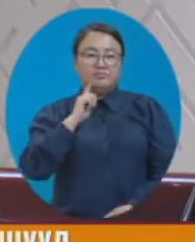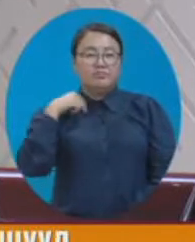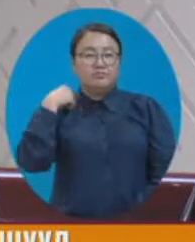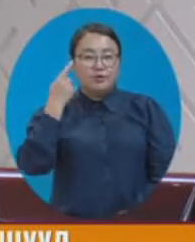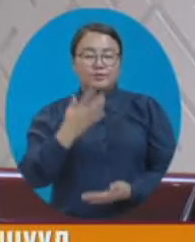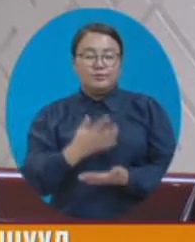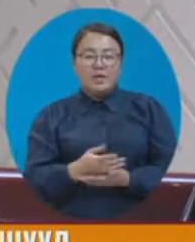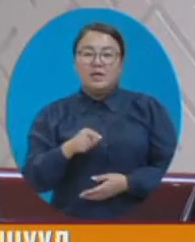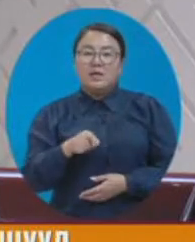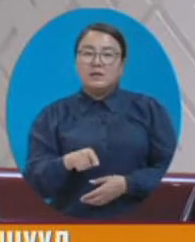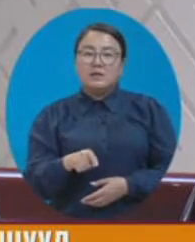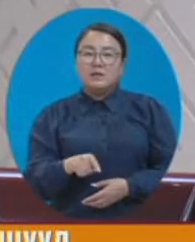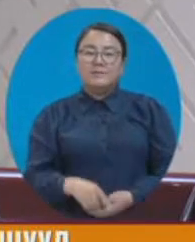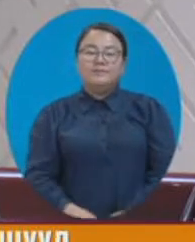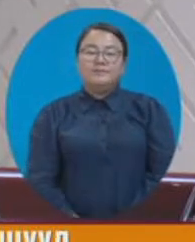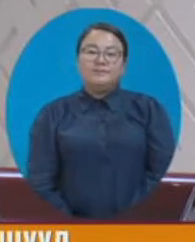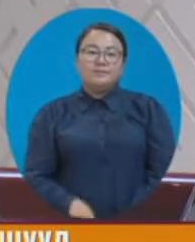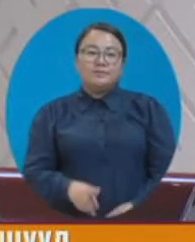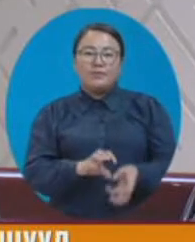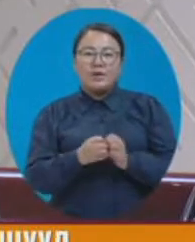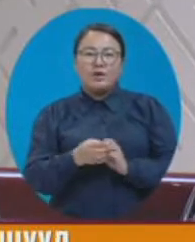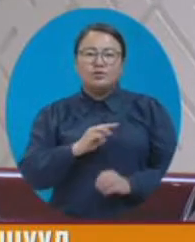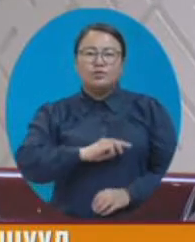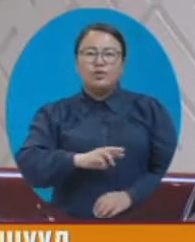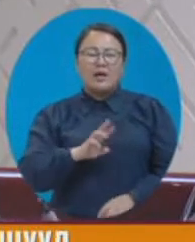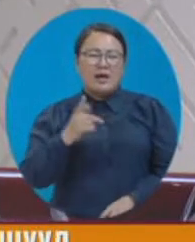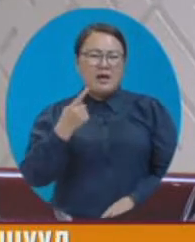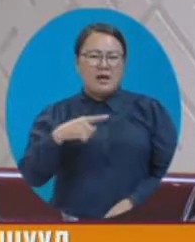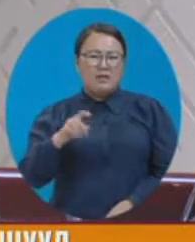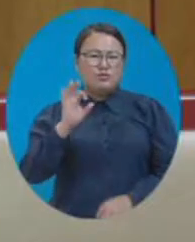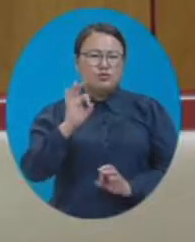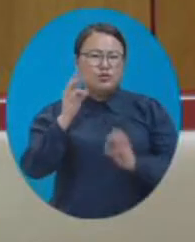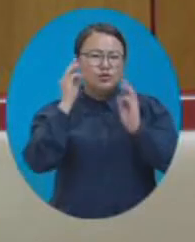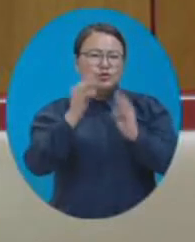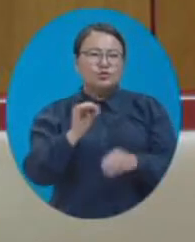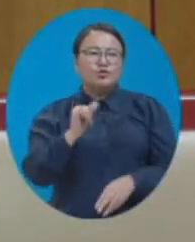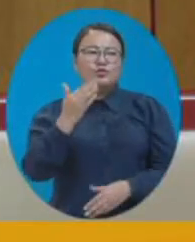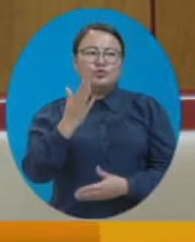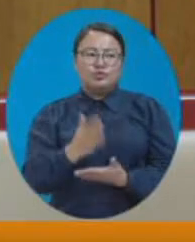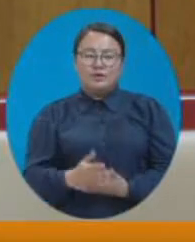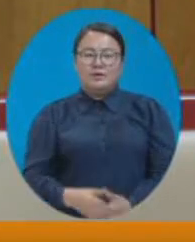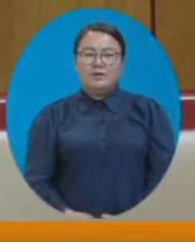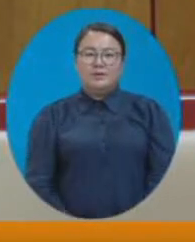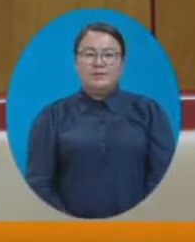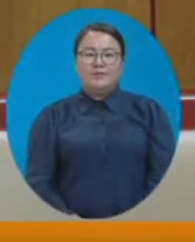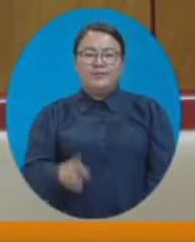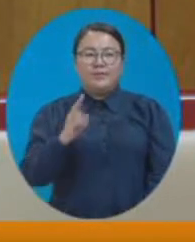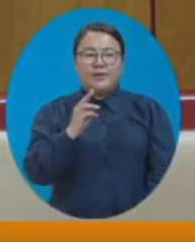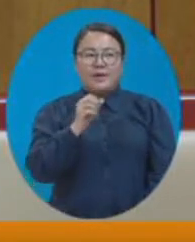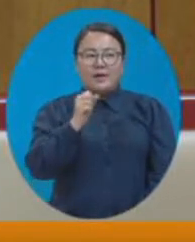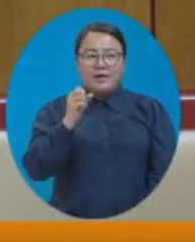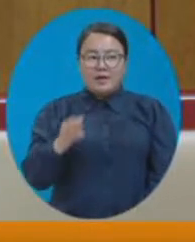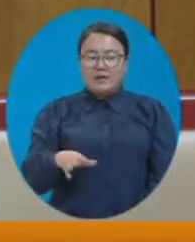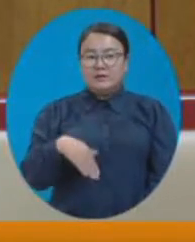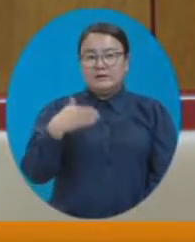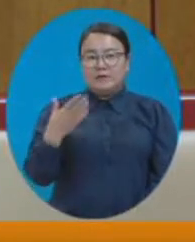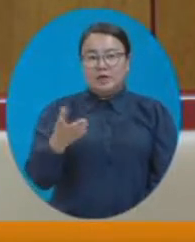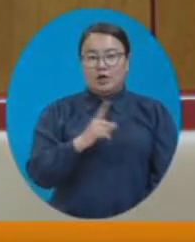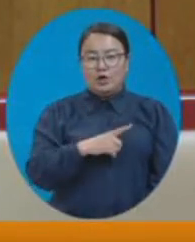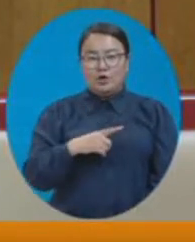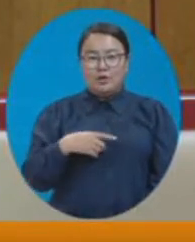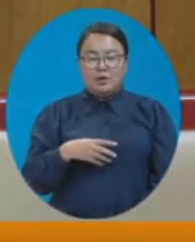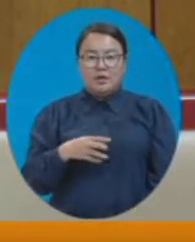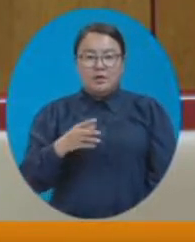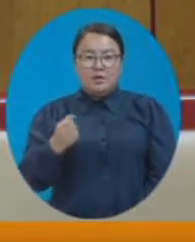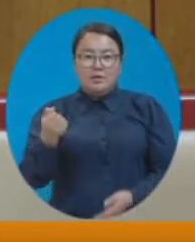талаа. Тэгэхээр энийг одоо хийхэд бол хамгийн зөв шийдэл юу вэ? Банкарт уншуулахад касн дээр та